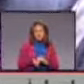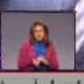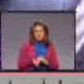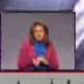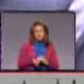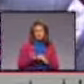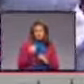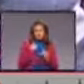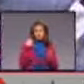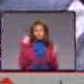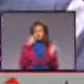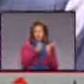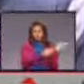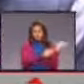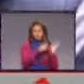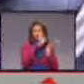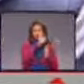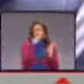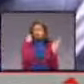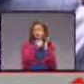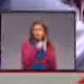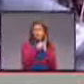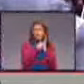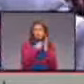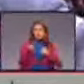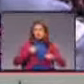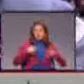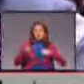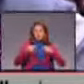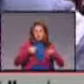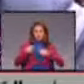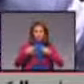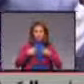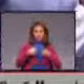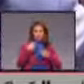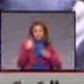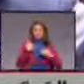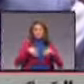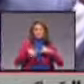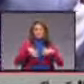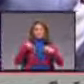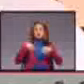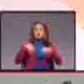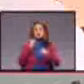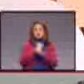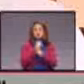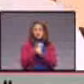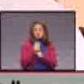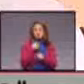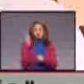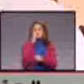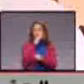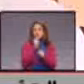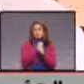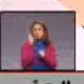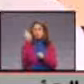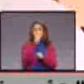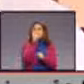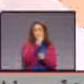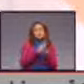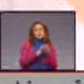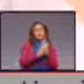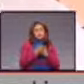اخدت بكرس تجاره فين بقى الشغل بتاعي في لاخر واقفين في الشارع مافيش اي حاجه بنعملها ما فيش شغل اصلا مشده خالص